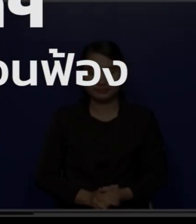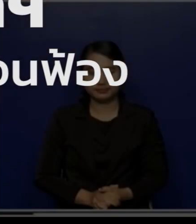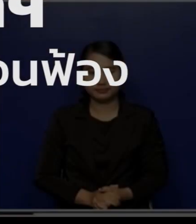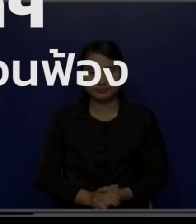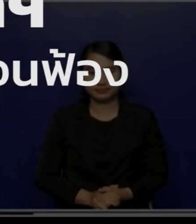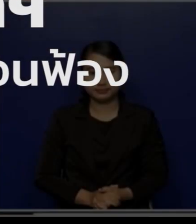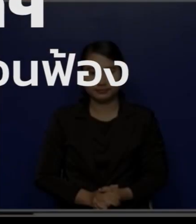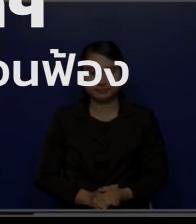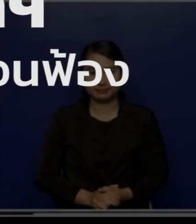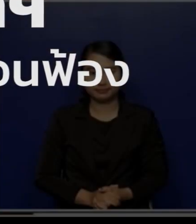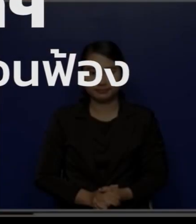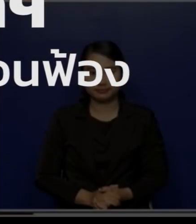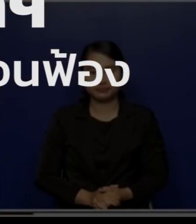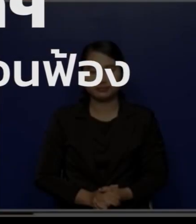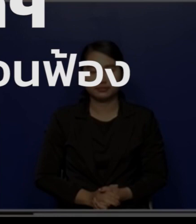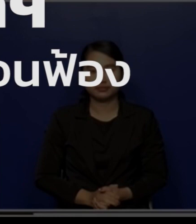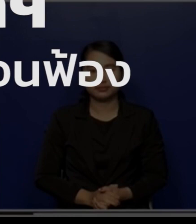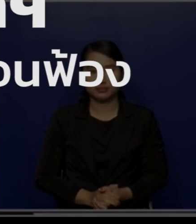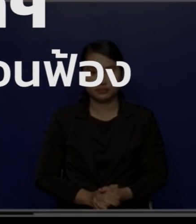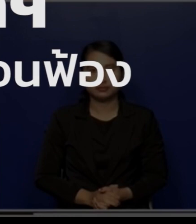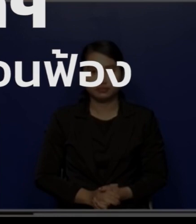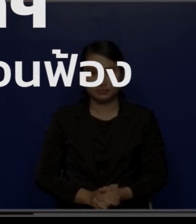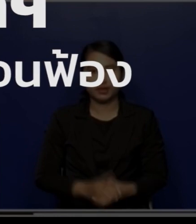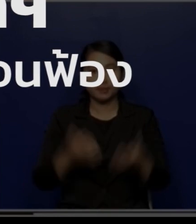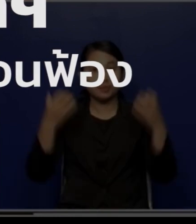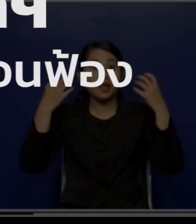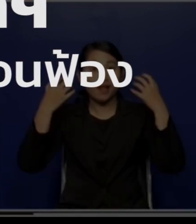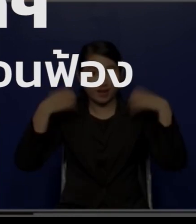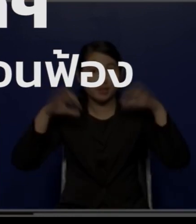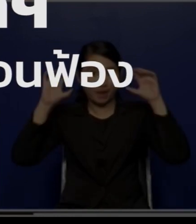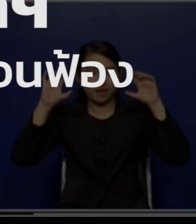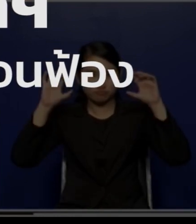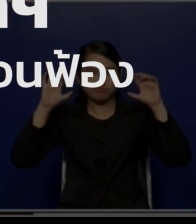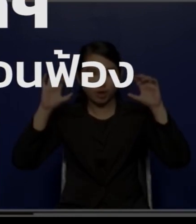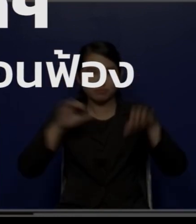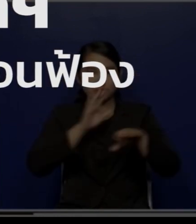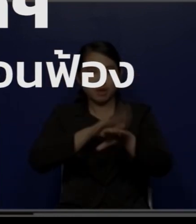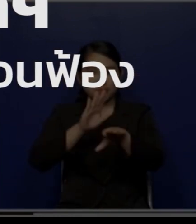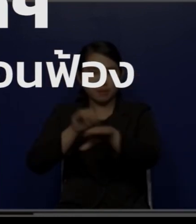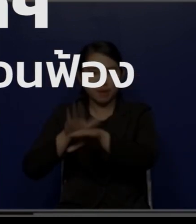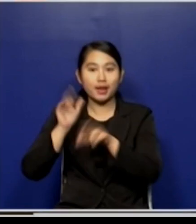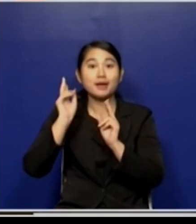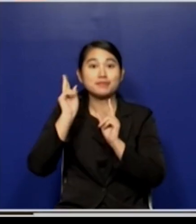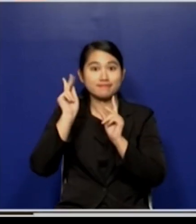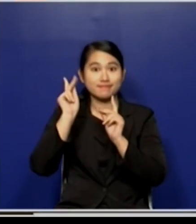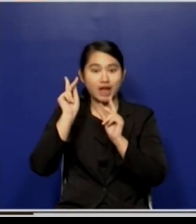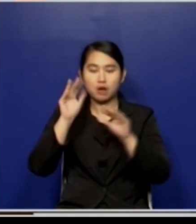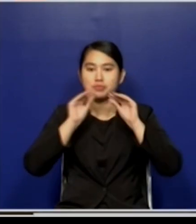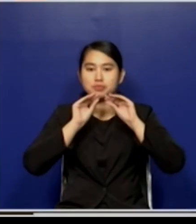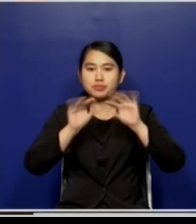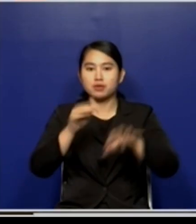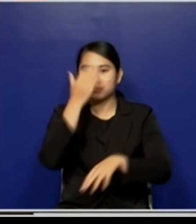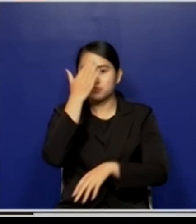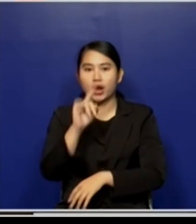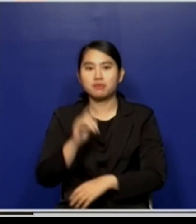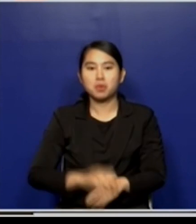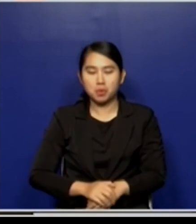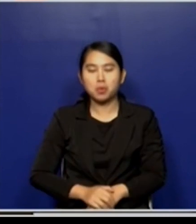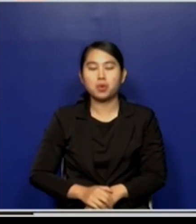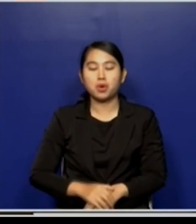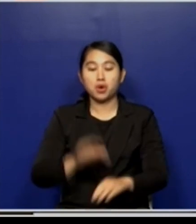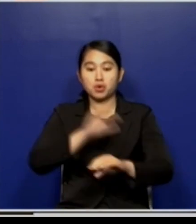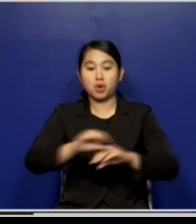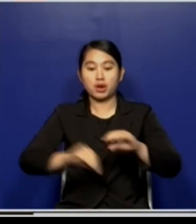รัฐบาลพยายามออกมาประโคมเขาโฆษณาชวนเชื่อว่ายืนยันหนักแน่นบอกว่าคดีหมอทองพาราไทยมีโอกาสชนะ